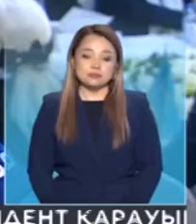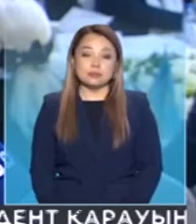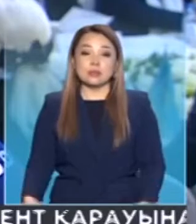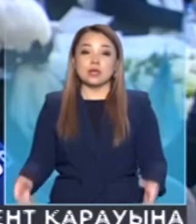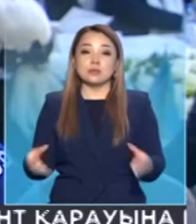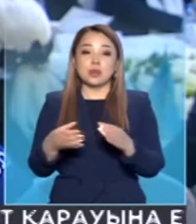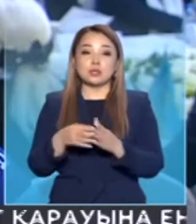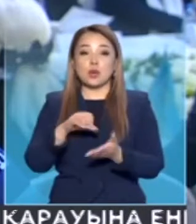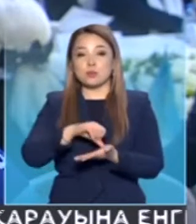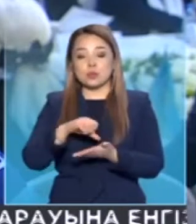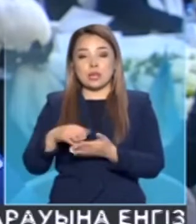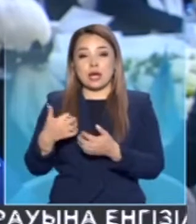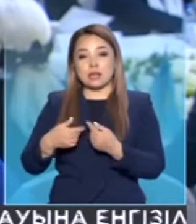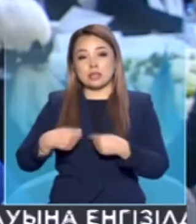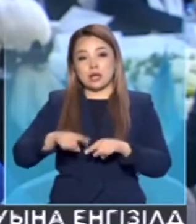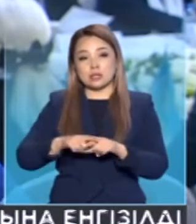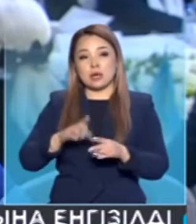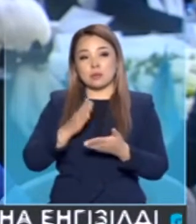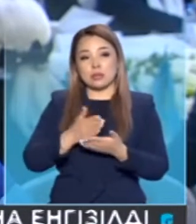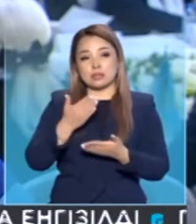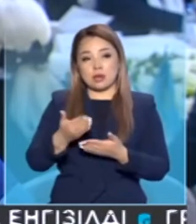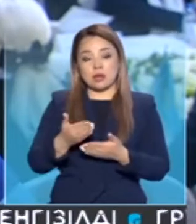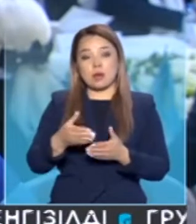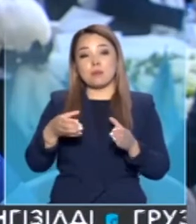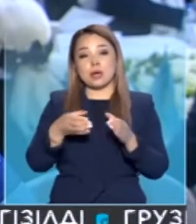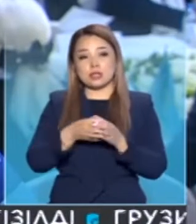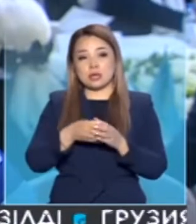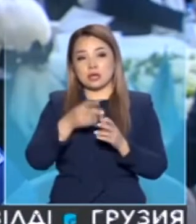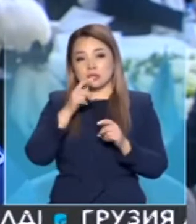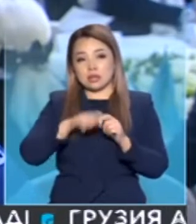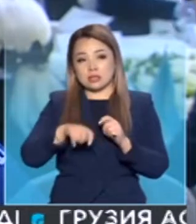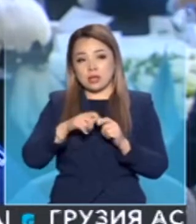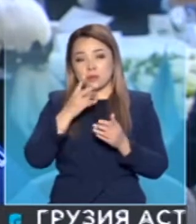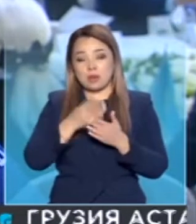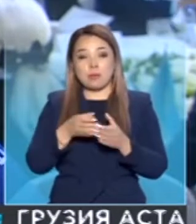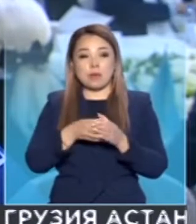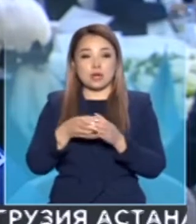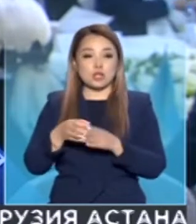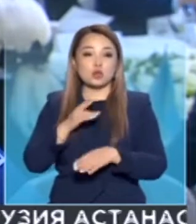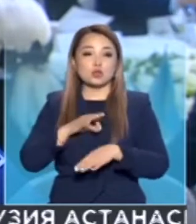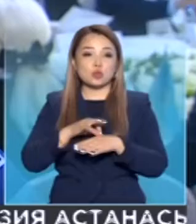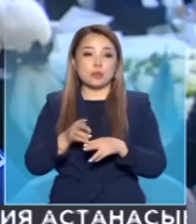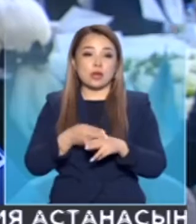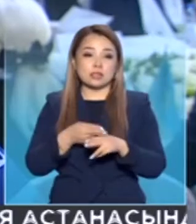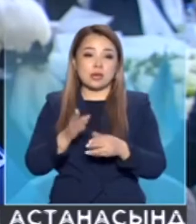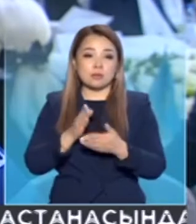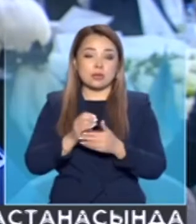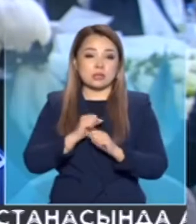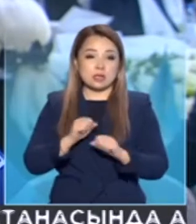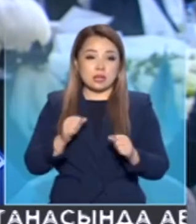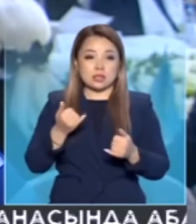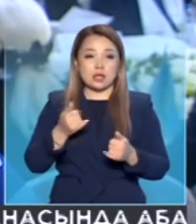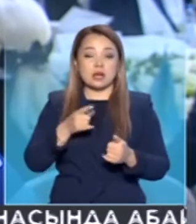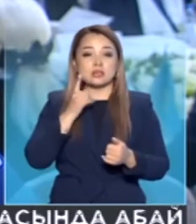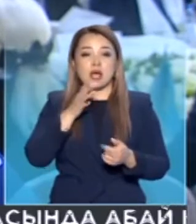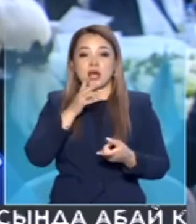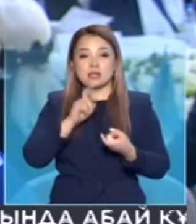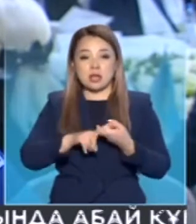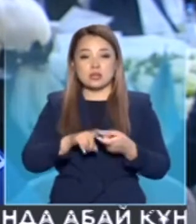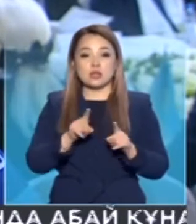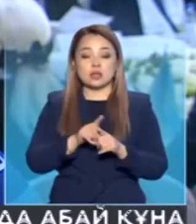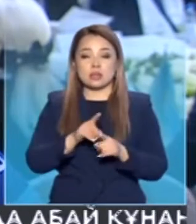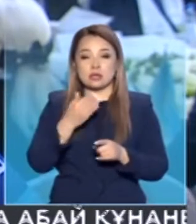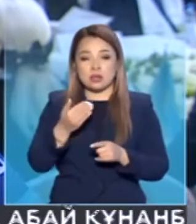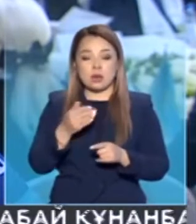Партия мүшелерінің арасында 300 мыңның арасында партиядан қол үзіп кеткен, партияның жұмысына араласпайтын, болмасам жасы келіп ауырып